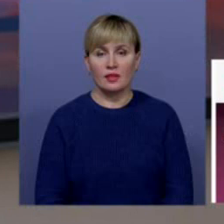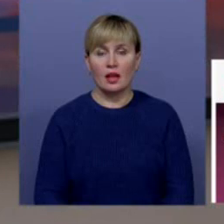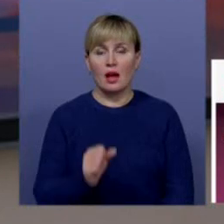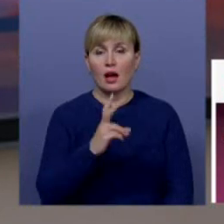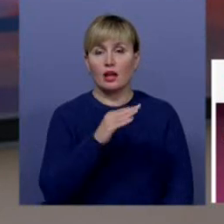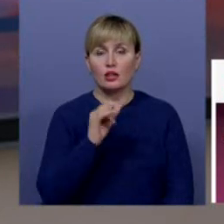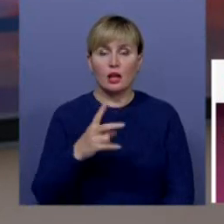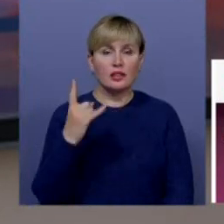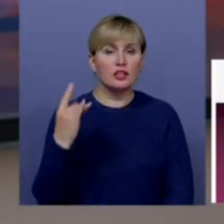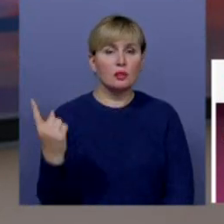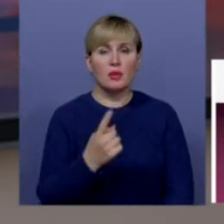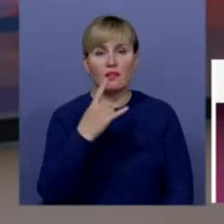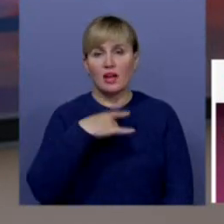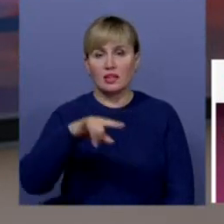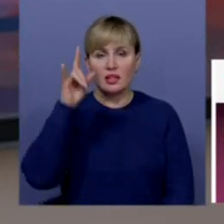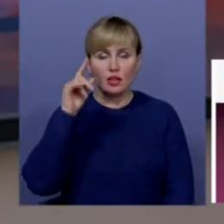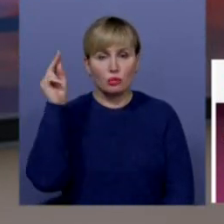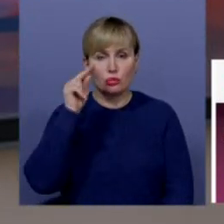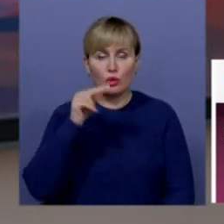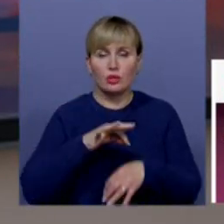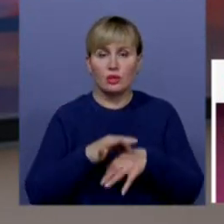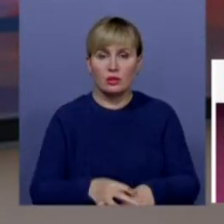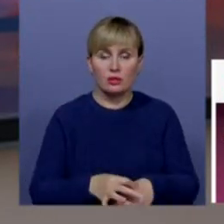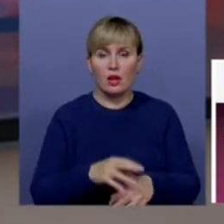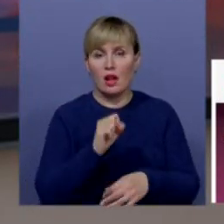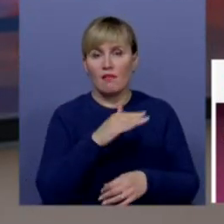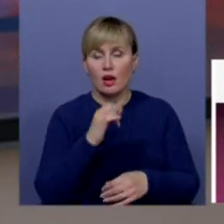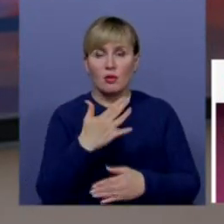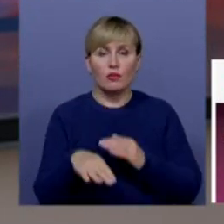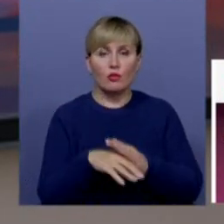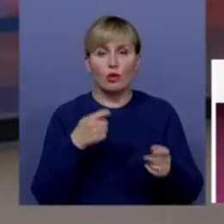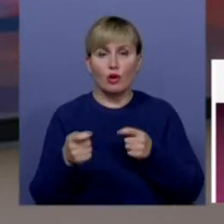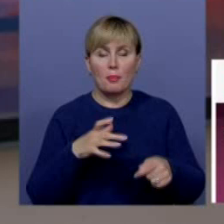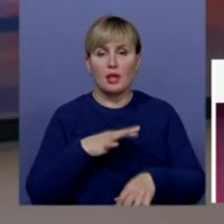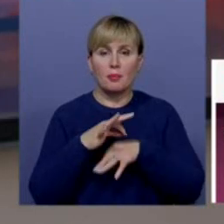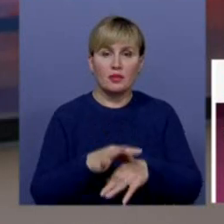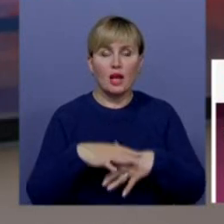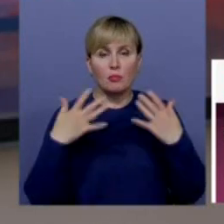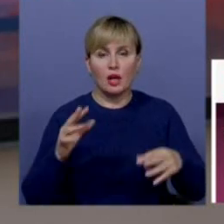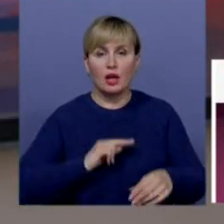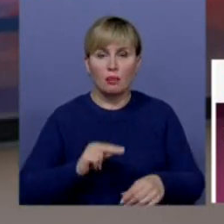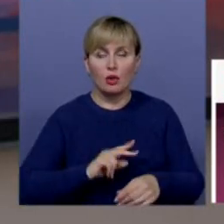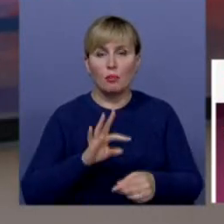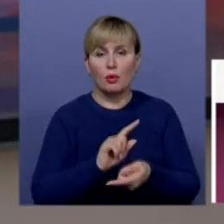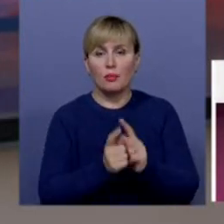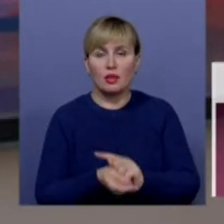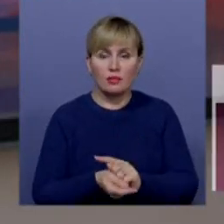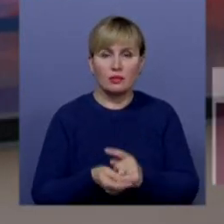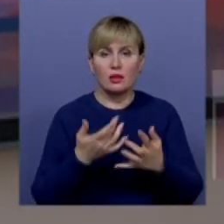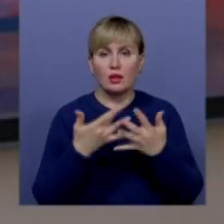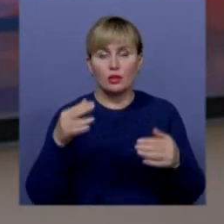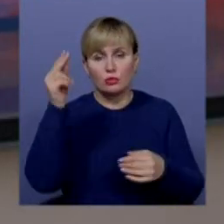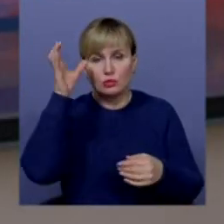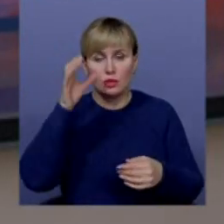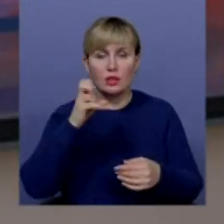Акжан Машанов – один из первых казахстанских ученых-альфарабиведов. Под его руководством была проведена огромная работа по переводу трактатов